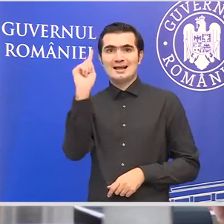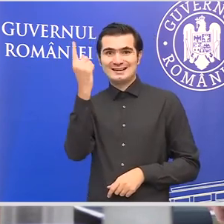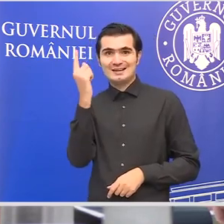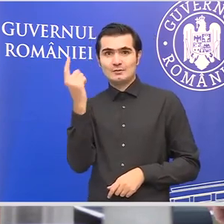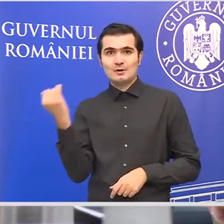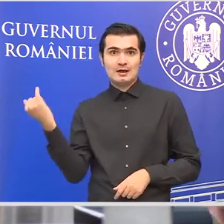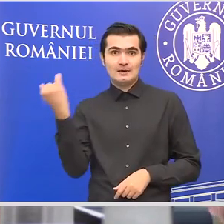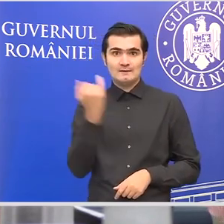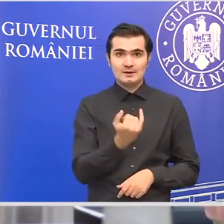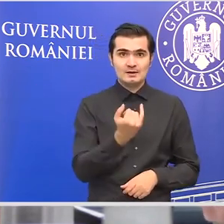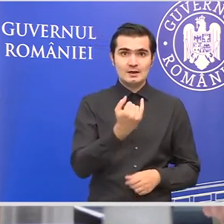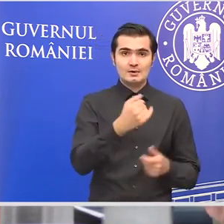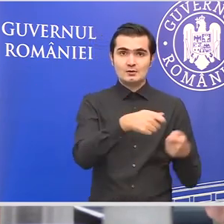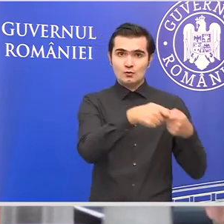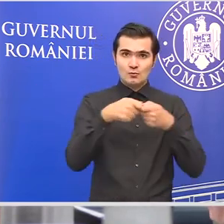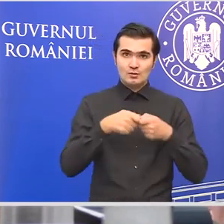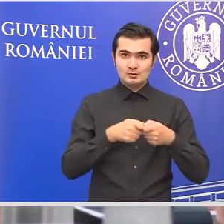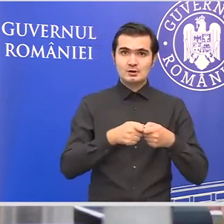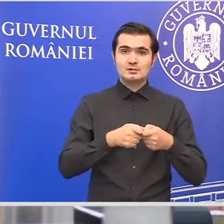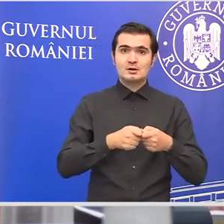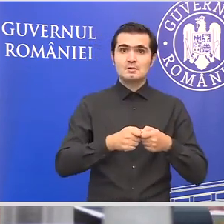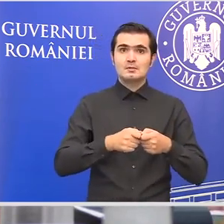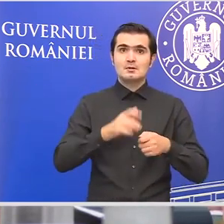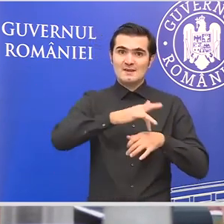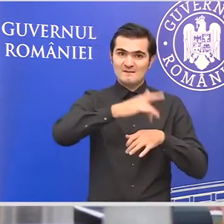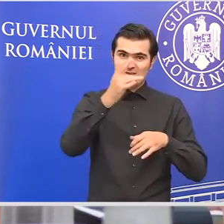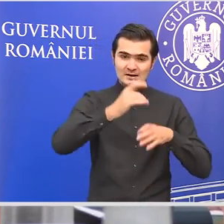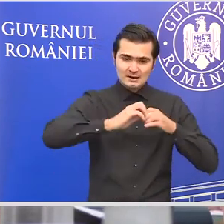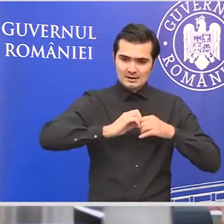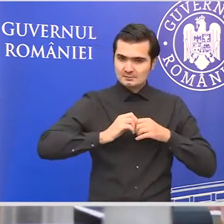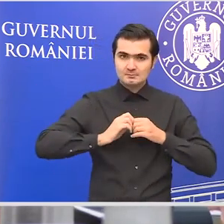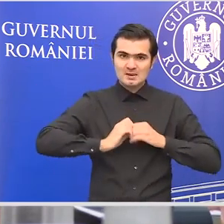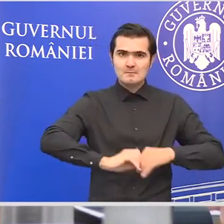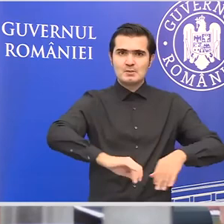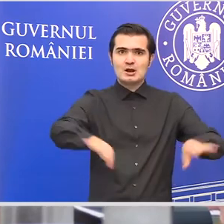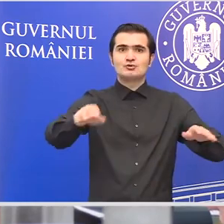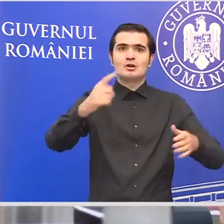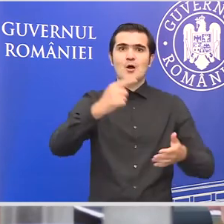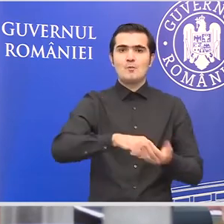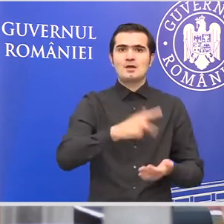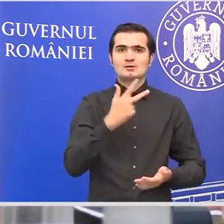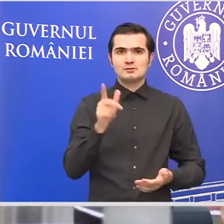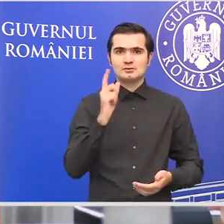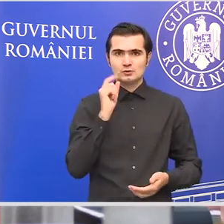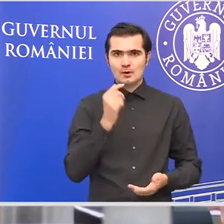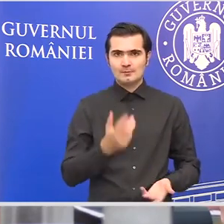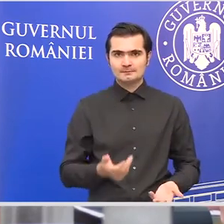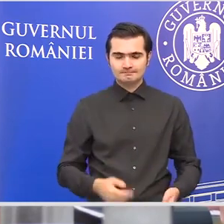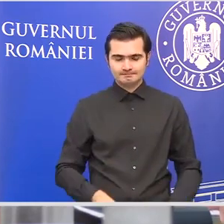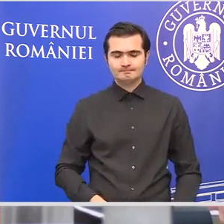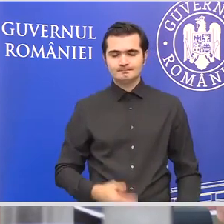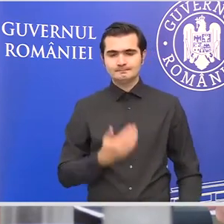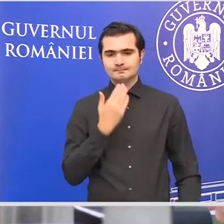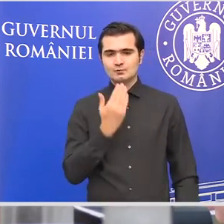în acea comunitate și împrăștie infecția în rândul celor 1300.